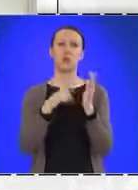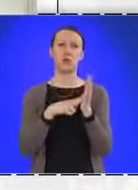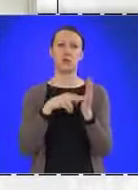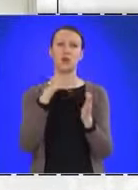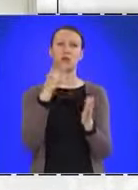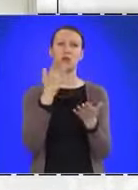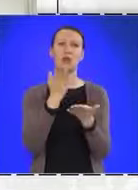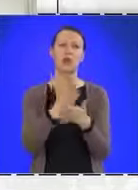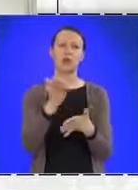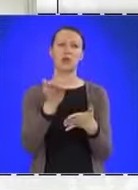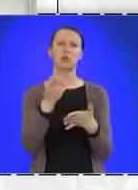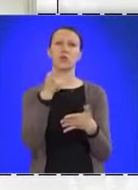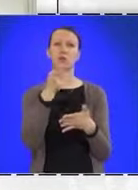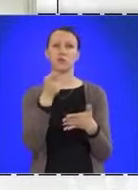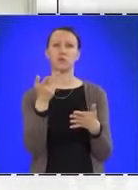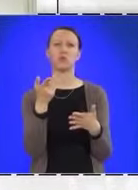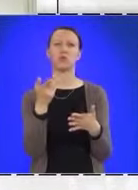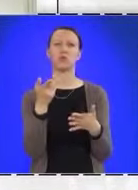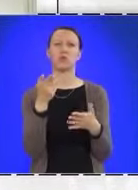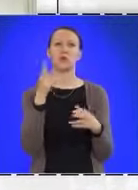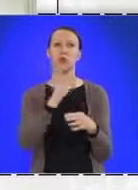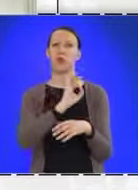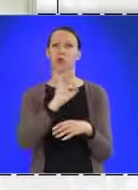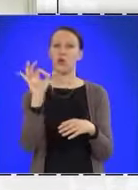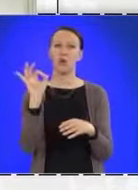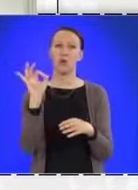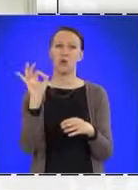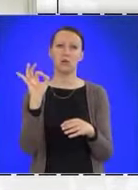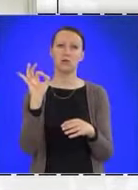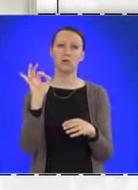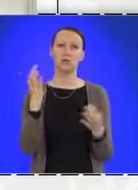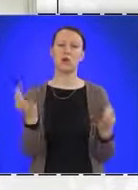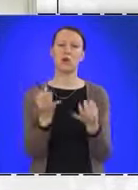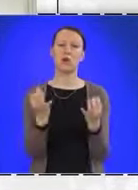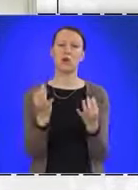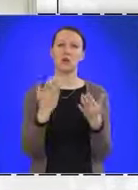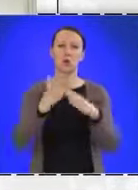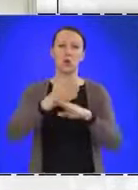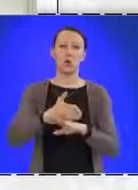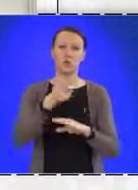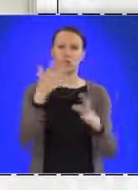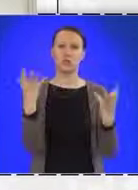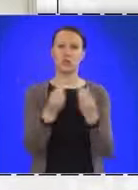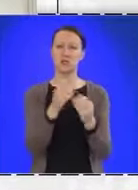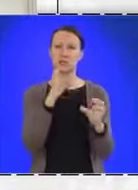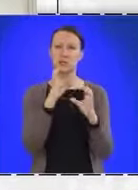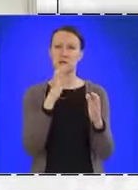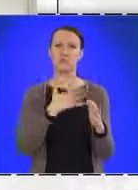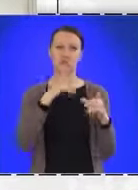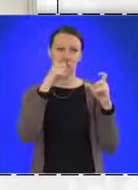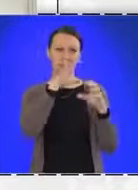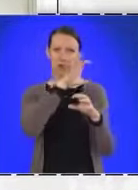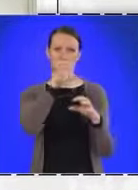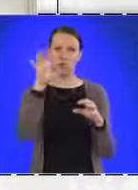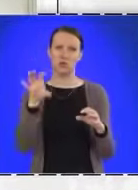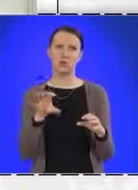Helga Goran eto tu odlično nekako ušlo u tu zajedničku